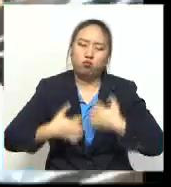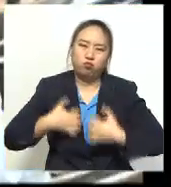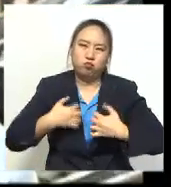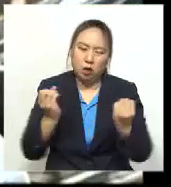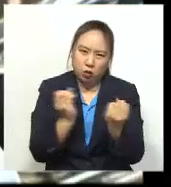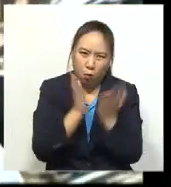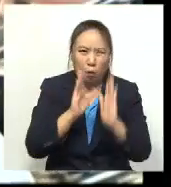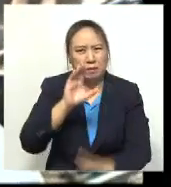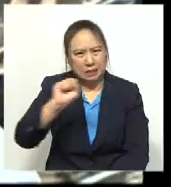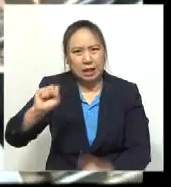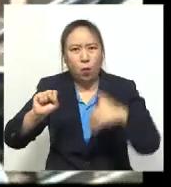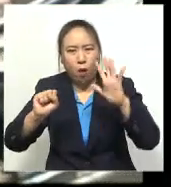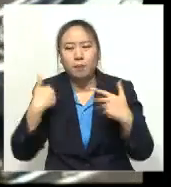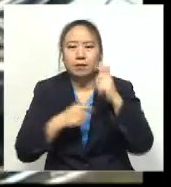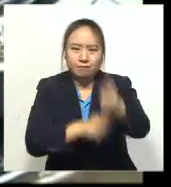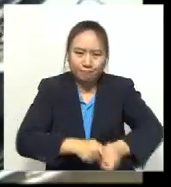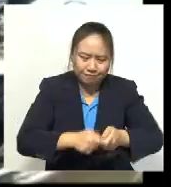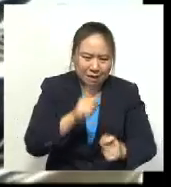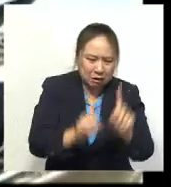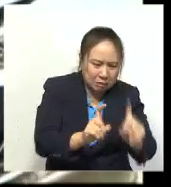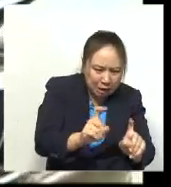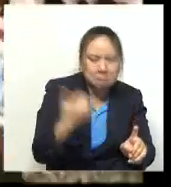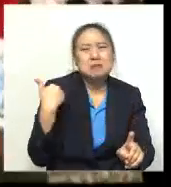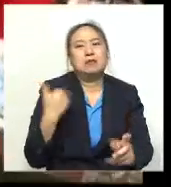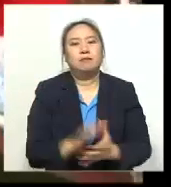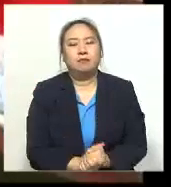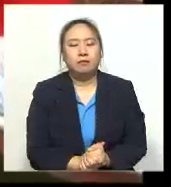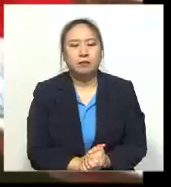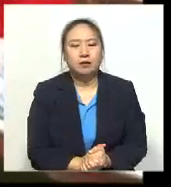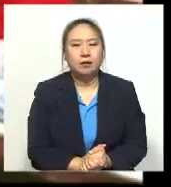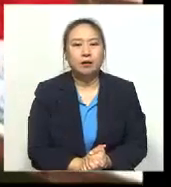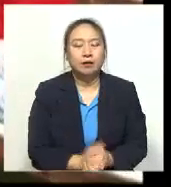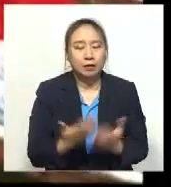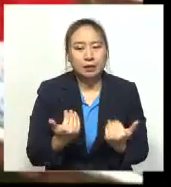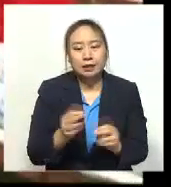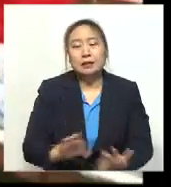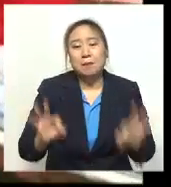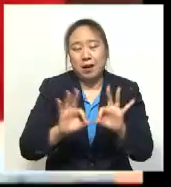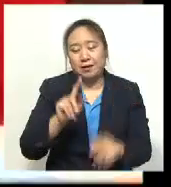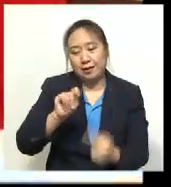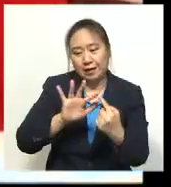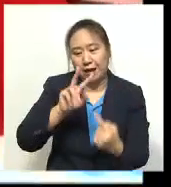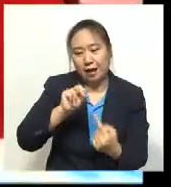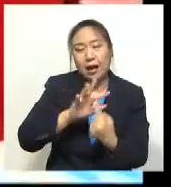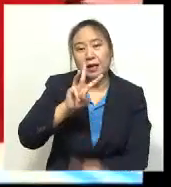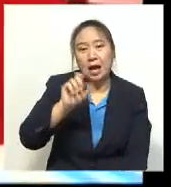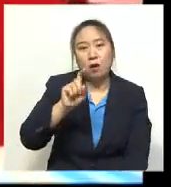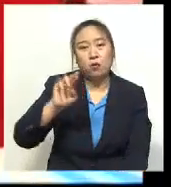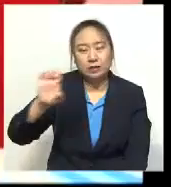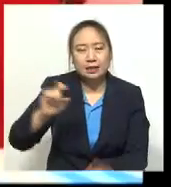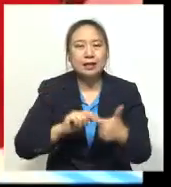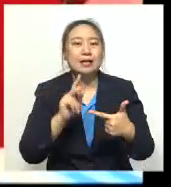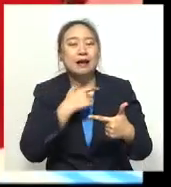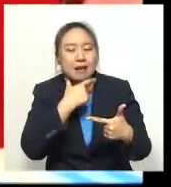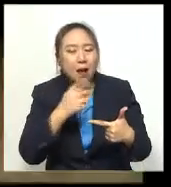ทบไปหลายแสนคนพื้นที่การเกษตรก็เสียหายไปหลายแสนไร่ค่ะโดยเฉพาะในพื้นที่ภาคตะนาวสีรัฐกะเหรี่ยงรัฐมอญและภาคพะ